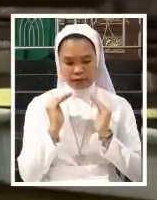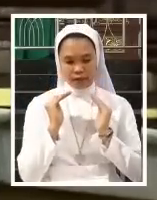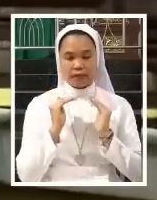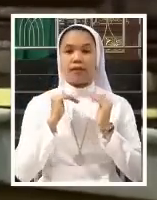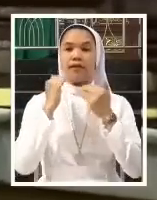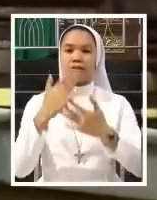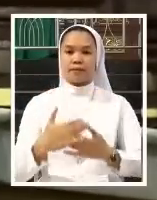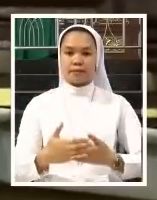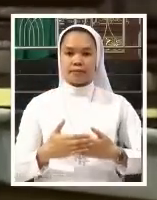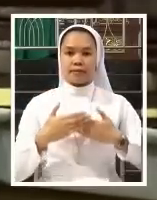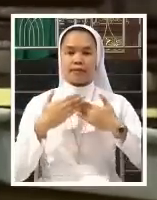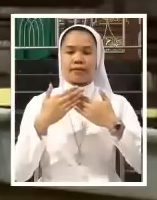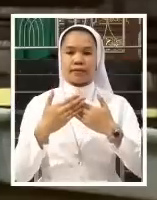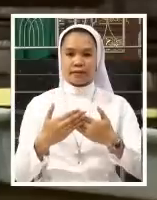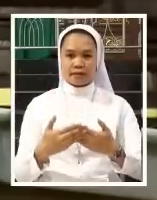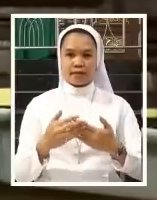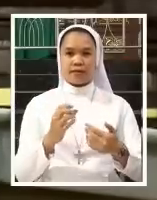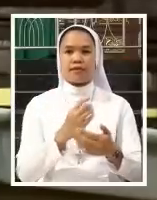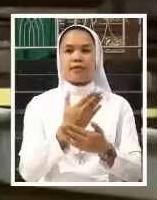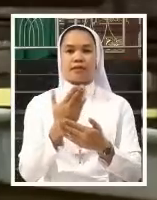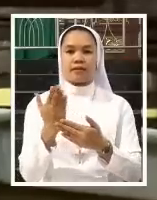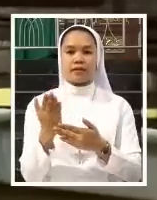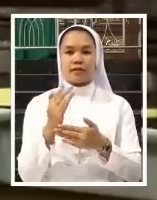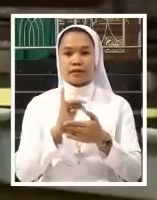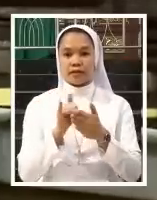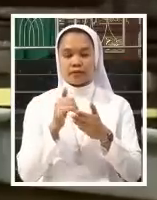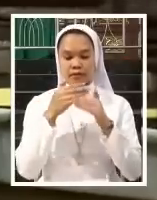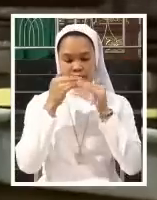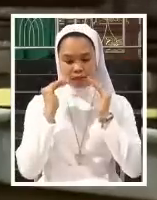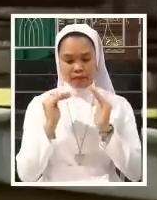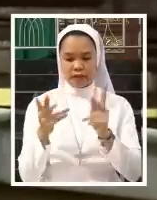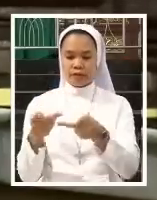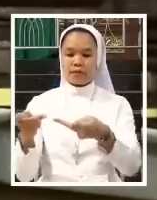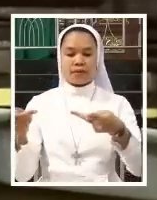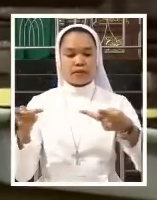Magpaugma sa mga namumundo sa Siyon.